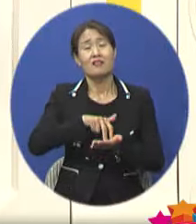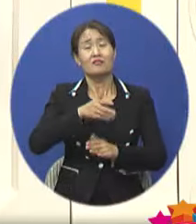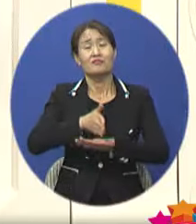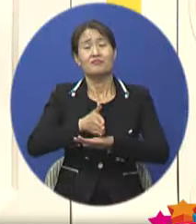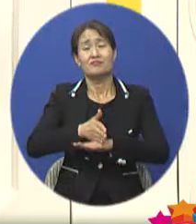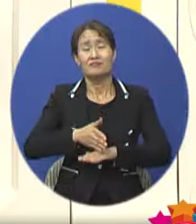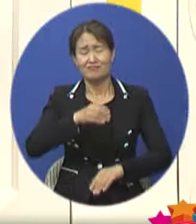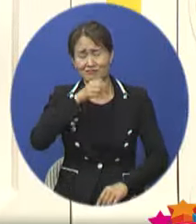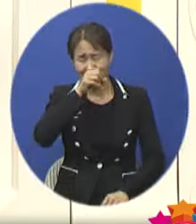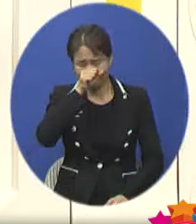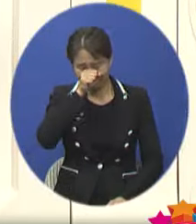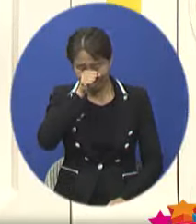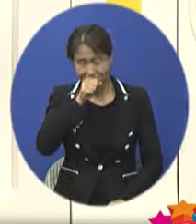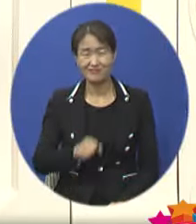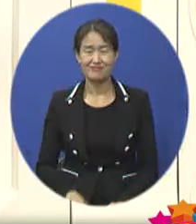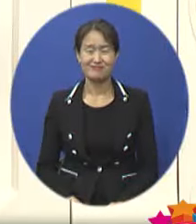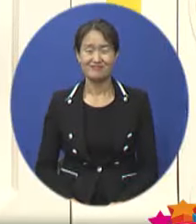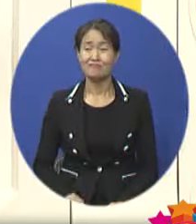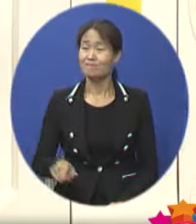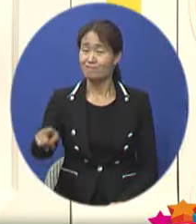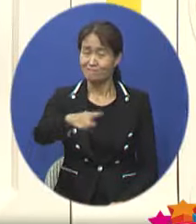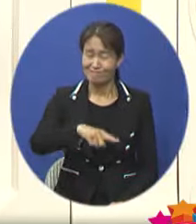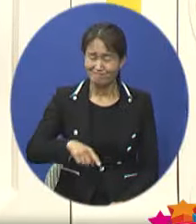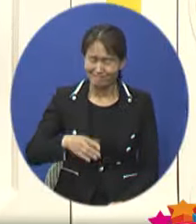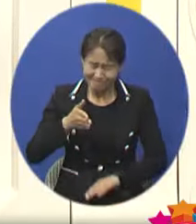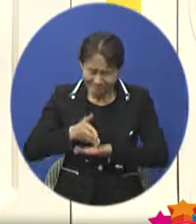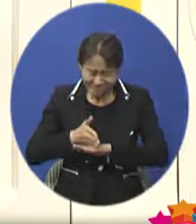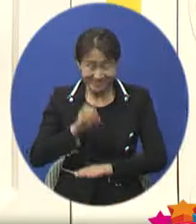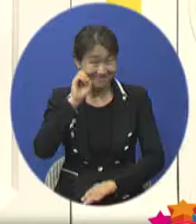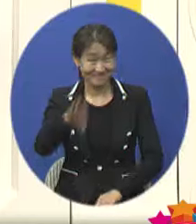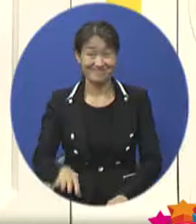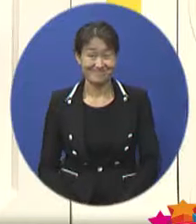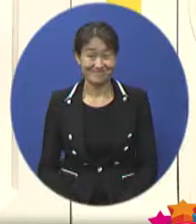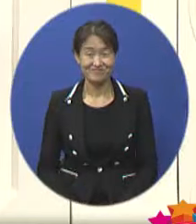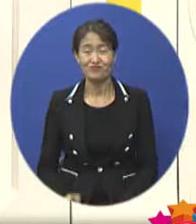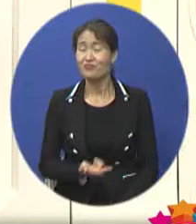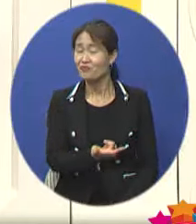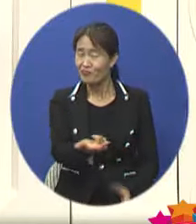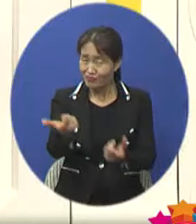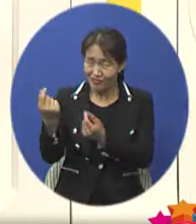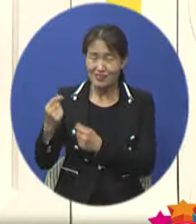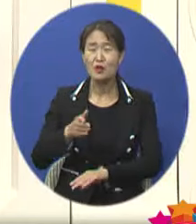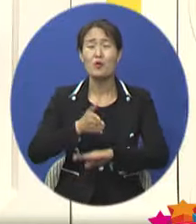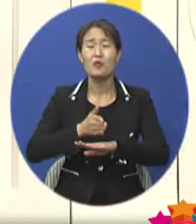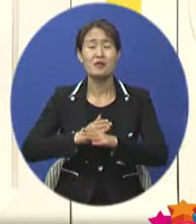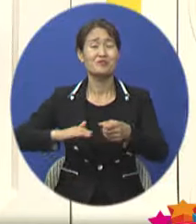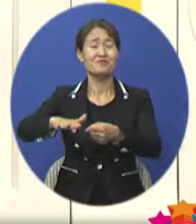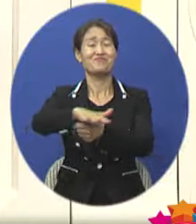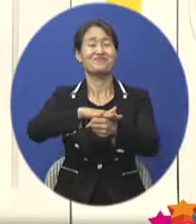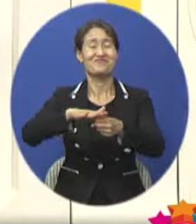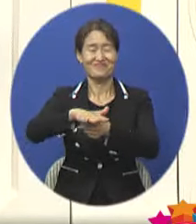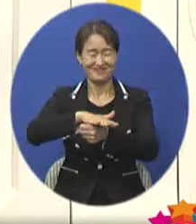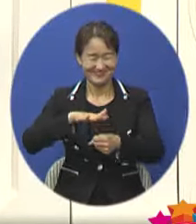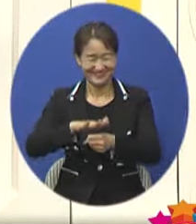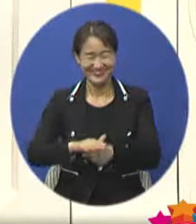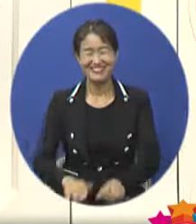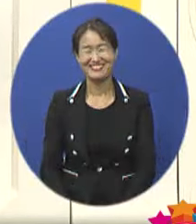좋습니다. 네. 예. 예. 야, 너희들아 다 고맙다. 그래야죠. 고맙다. 예. 너희들 다 고맙고 사랑합니다.